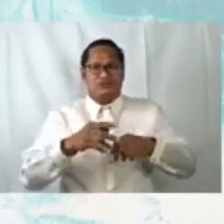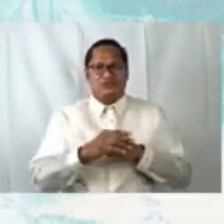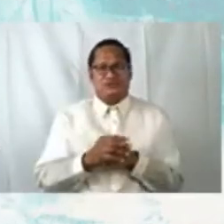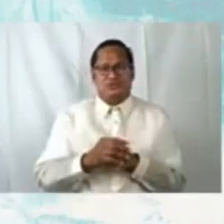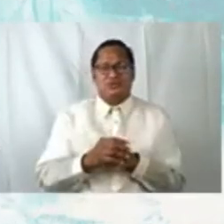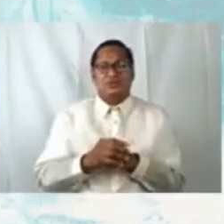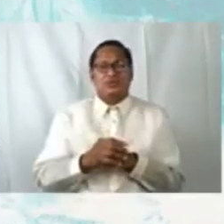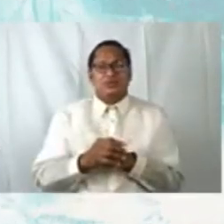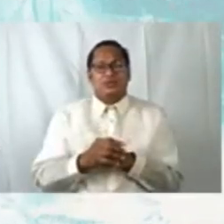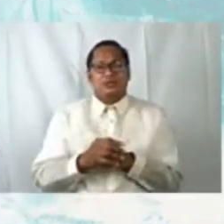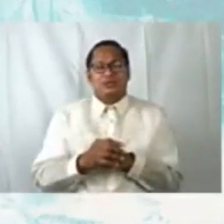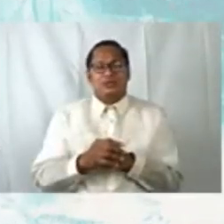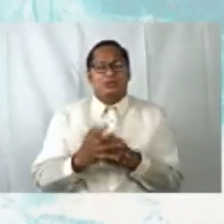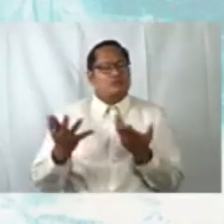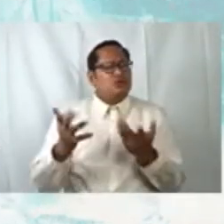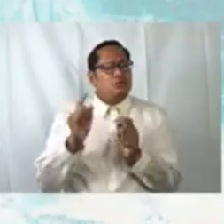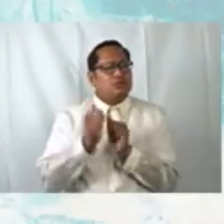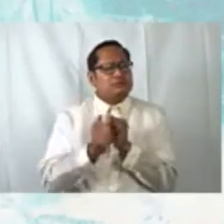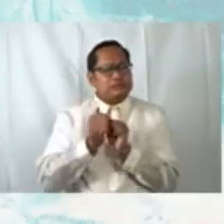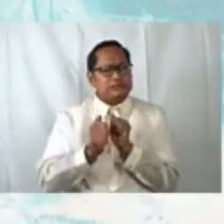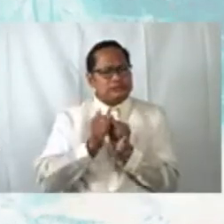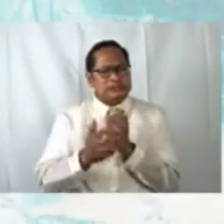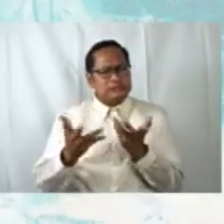So, anong ibig sabihin nito?